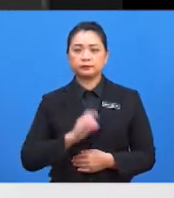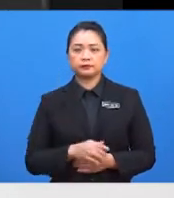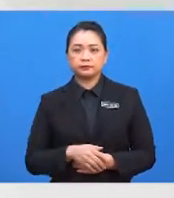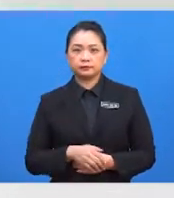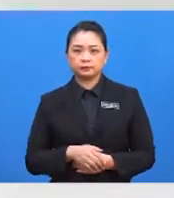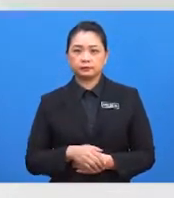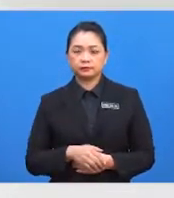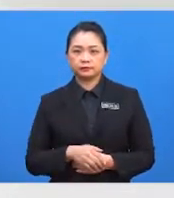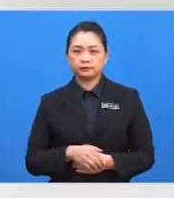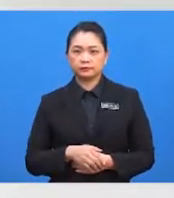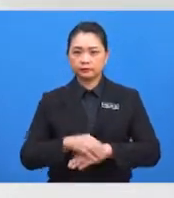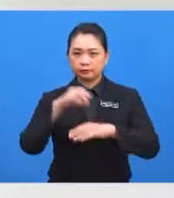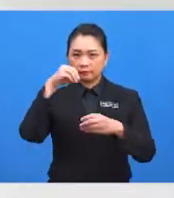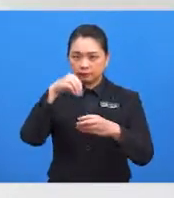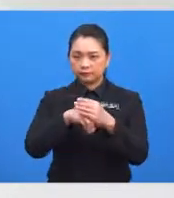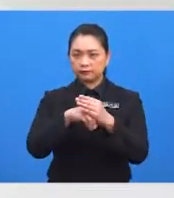Masukkan nilai